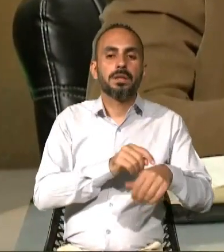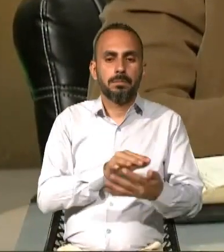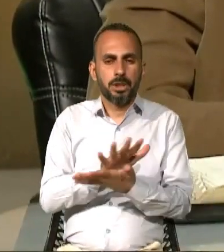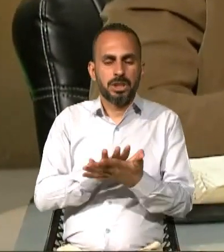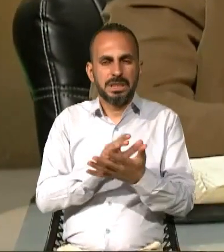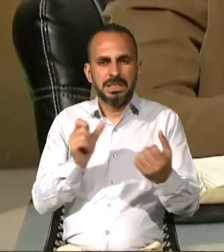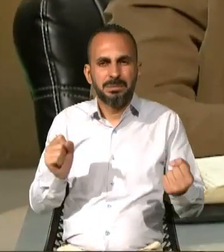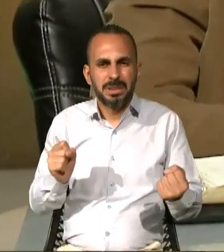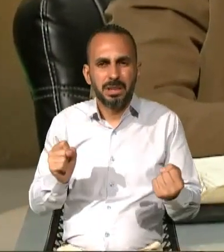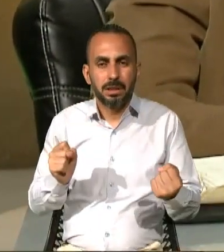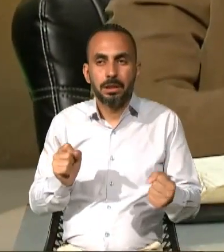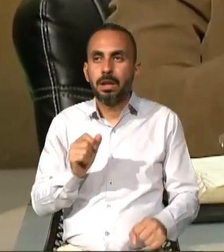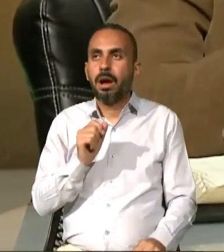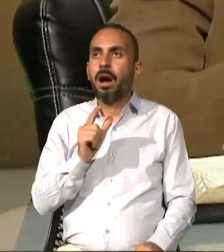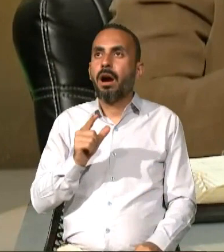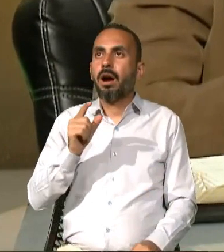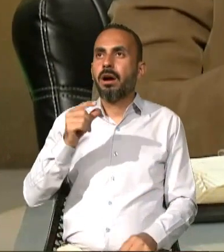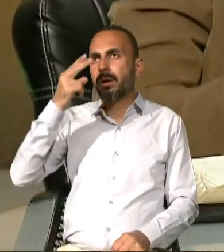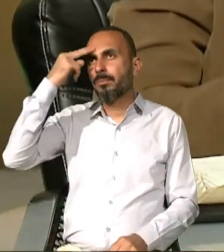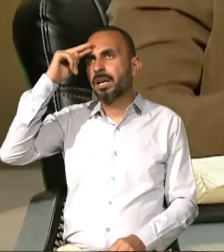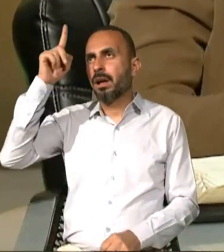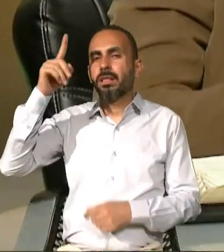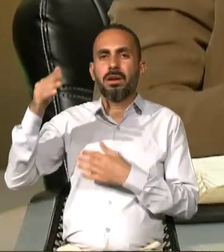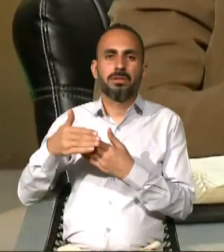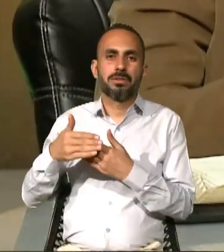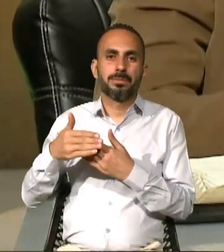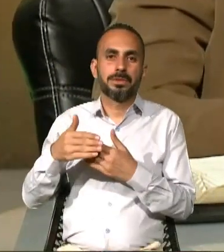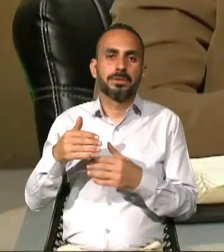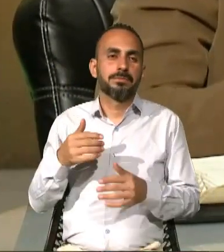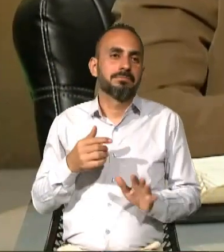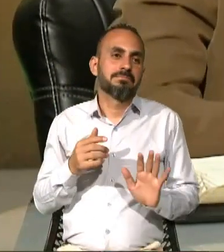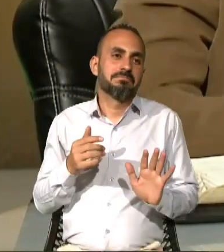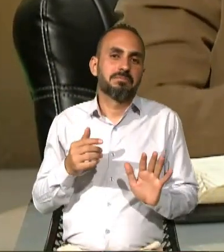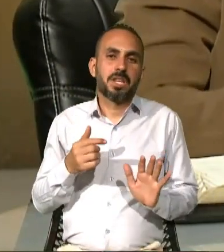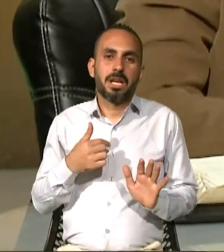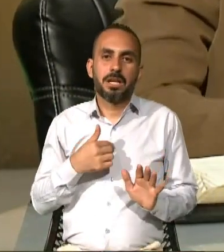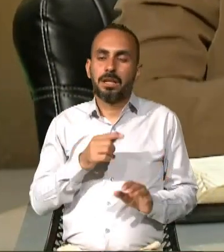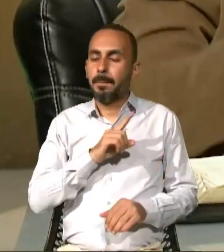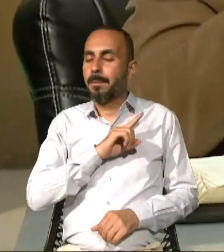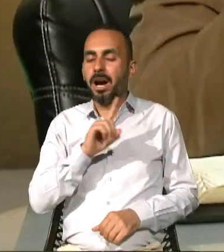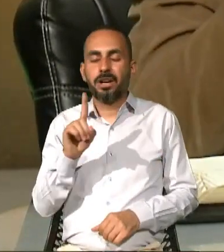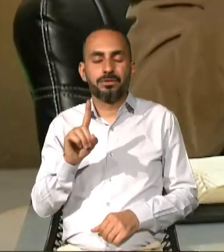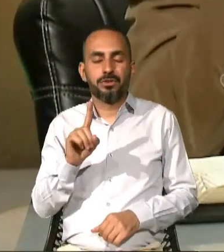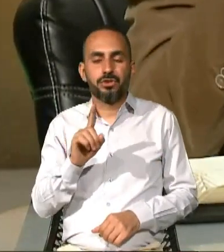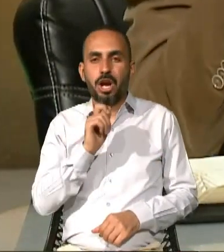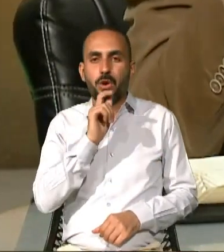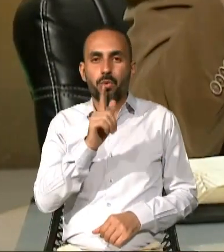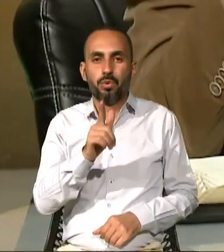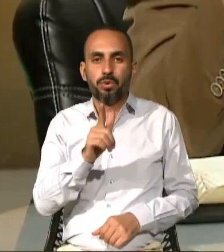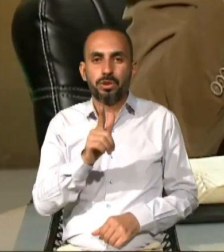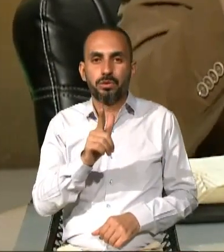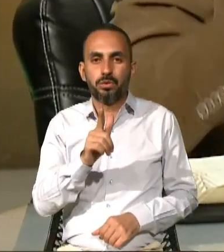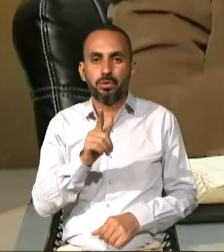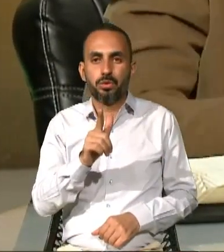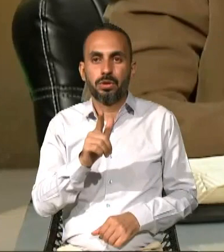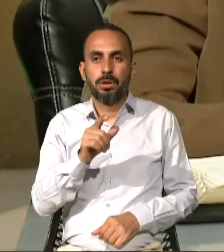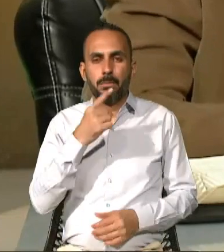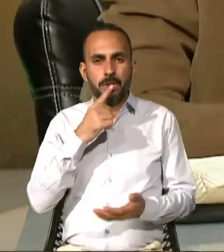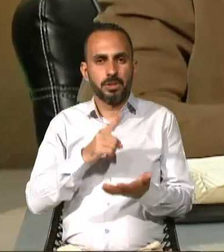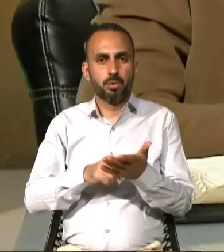خالص. لان الكتاب المقدس بيقول انه لم نعطى ان نعرف الازمنه والاوقات التي جعلها الاب في